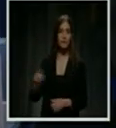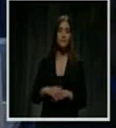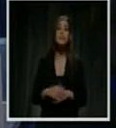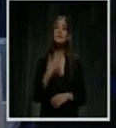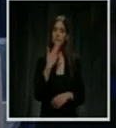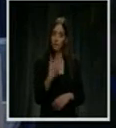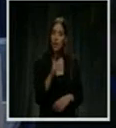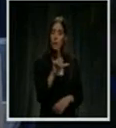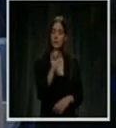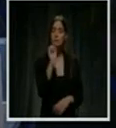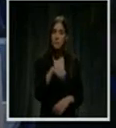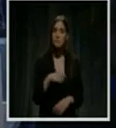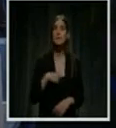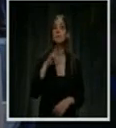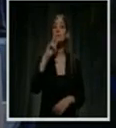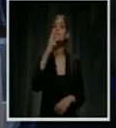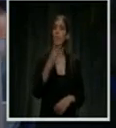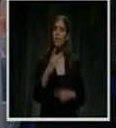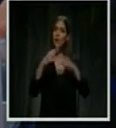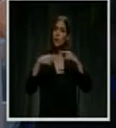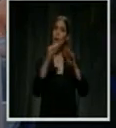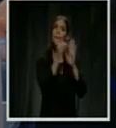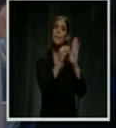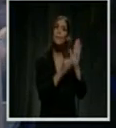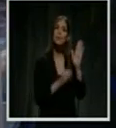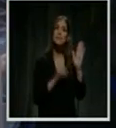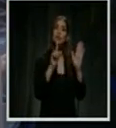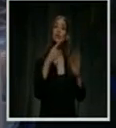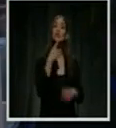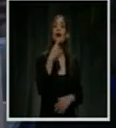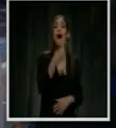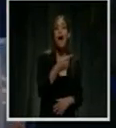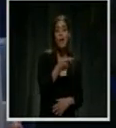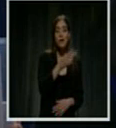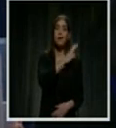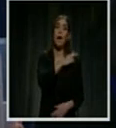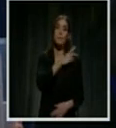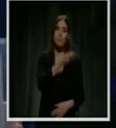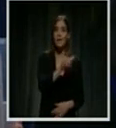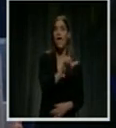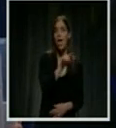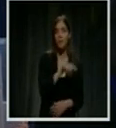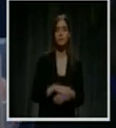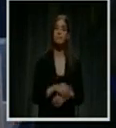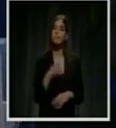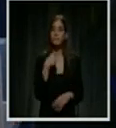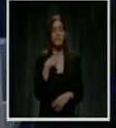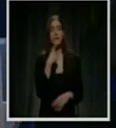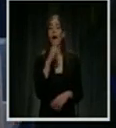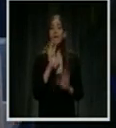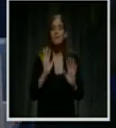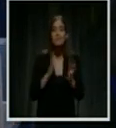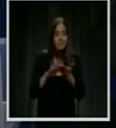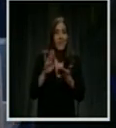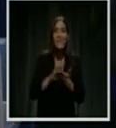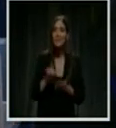irid nirrispondi xi punti illi qal Prim Ministru, ċettilkom, se jiġi hawn biex joqgħod ibeżża u hekk